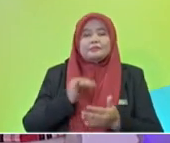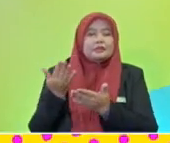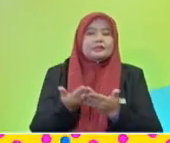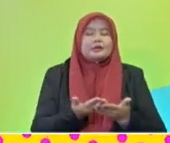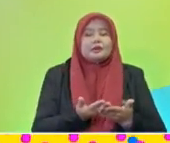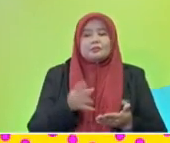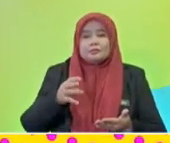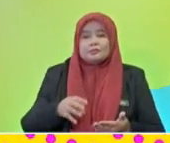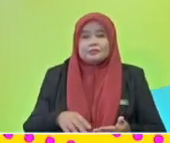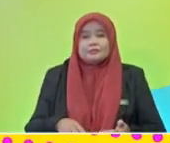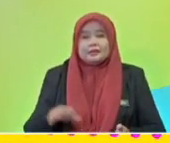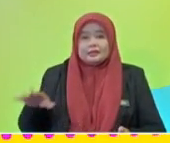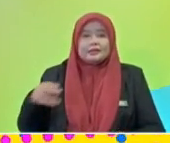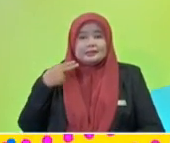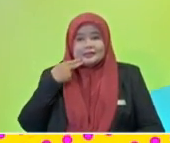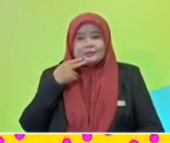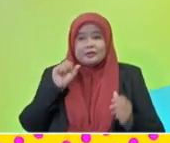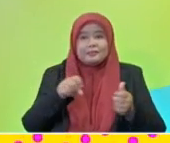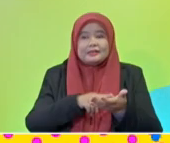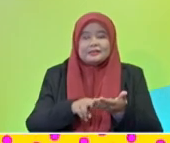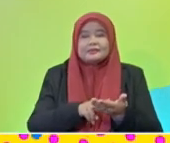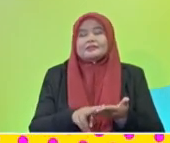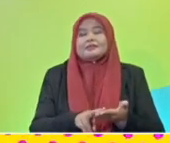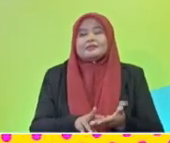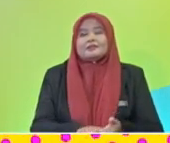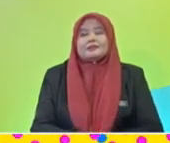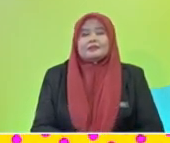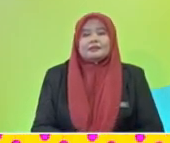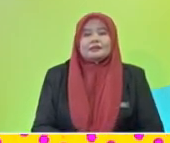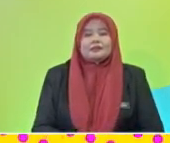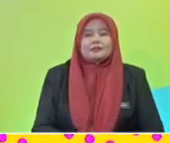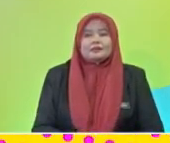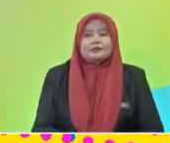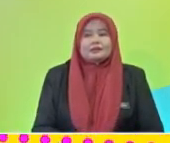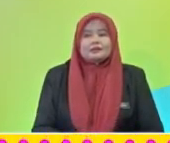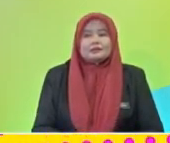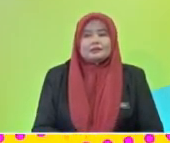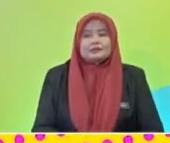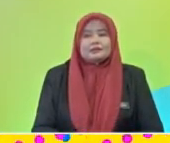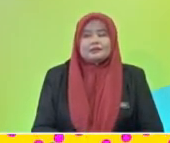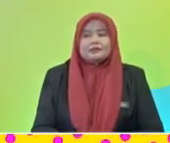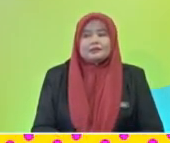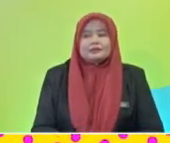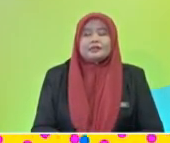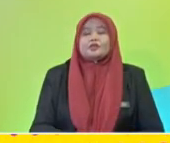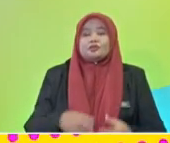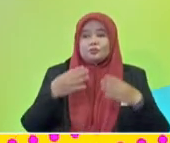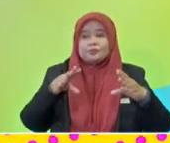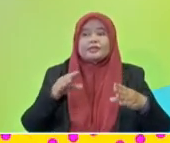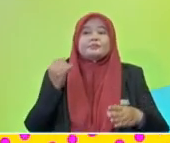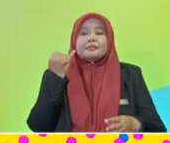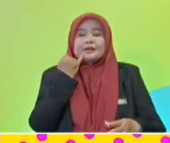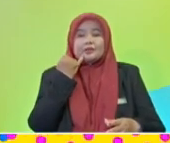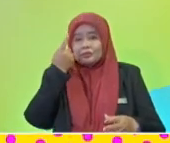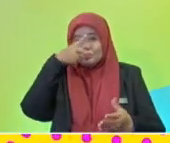Hanan boleh boleh Baca sekarang mungkin tidak mungkin kita minta adik Iman sila